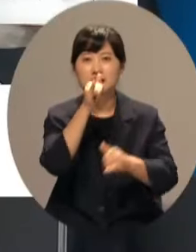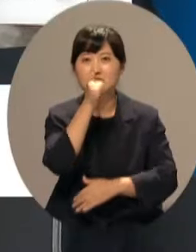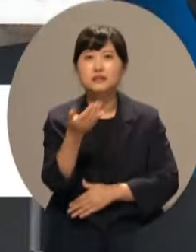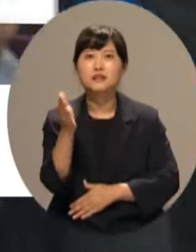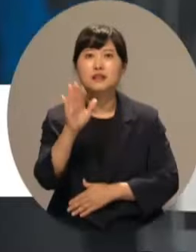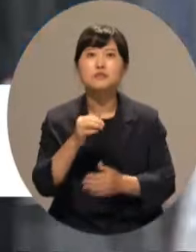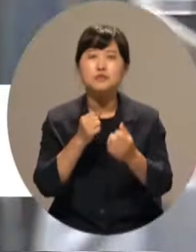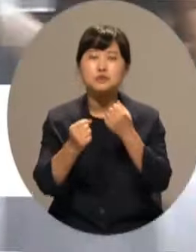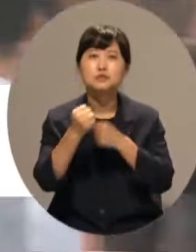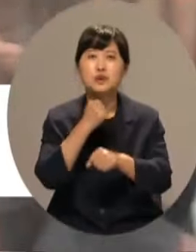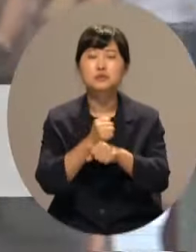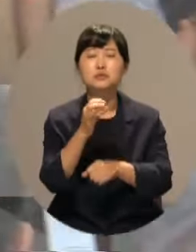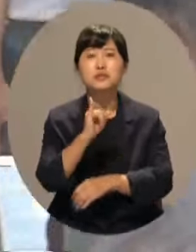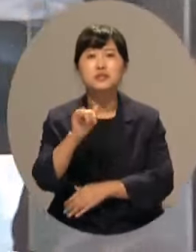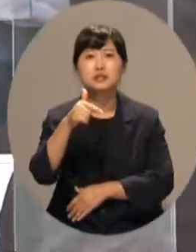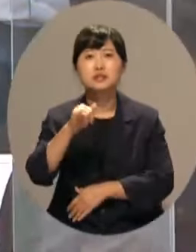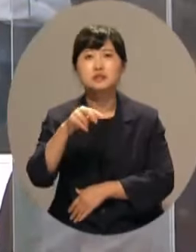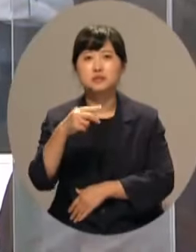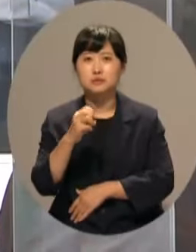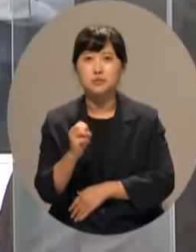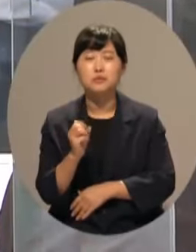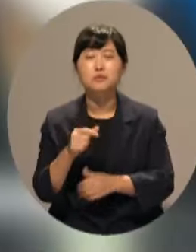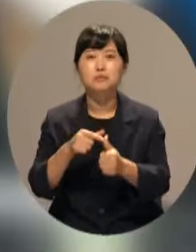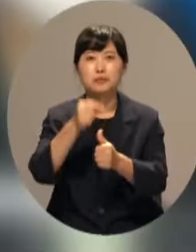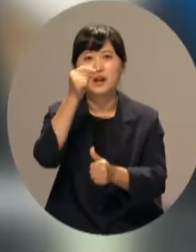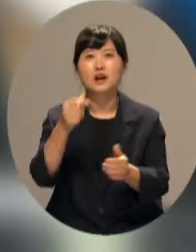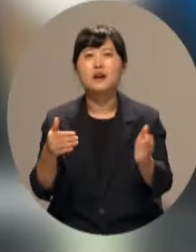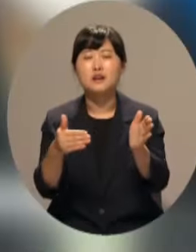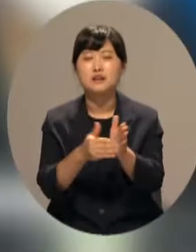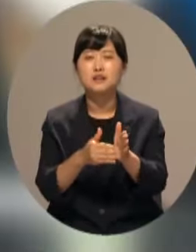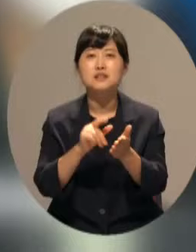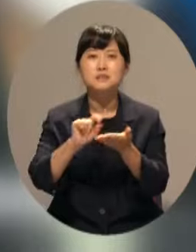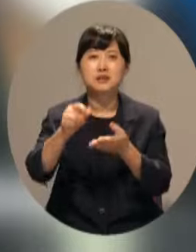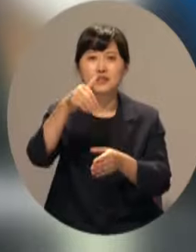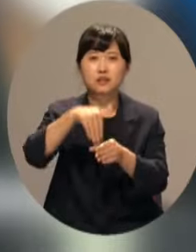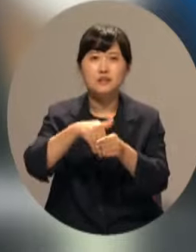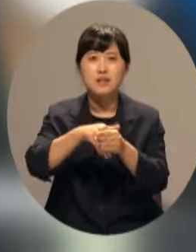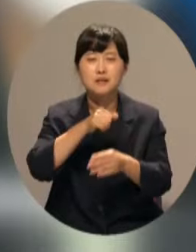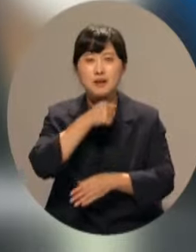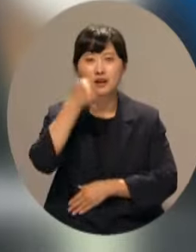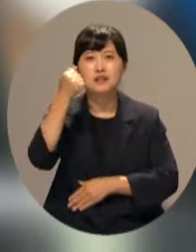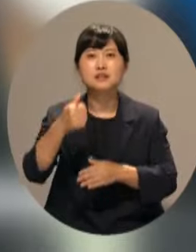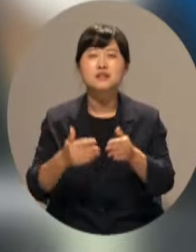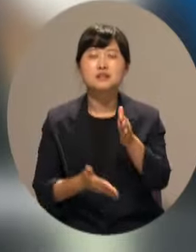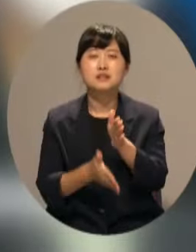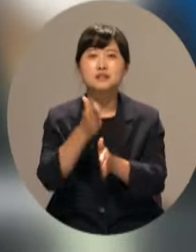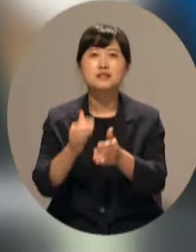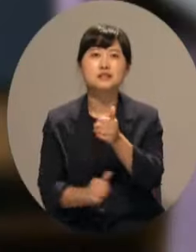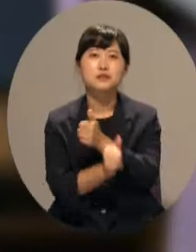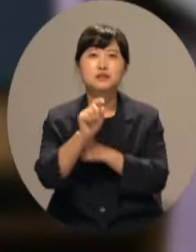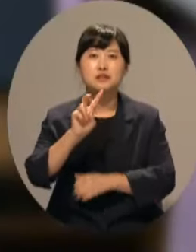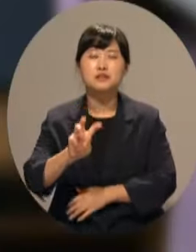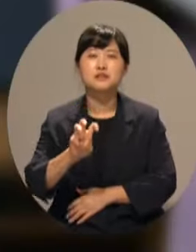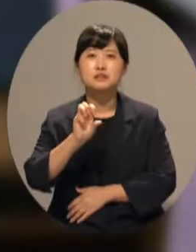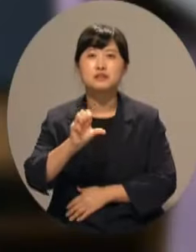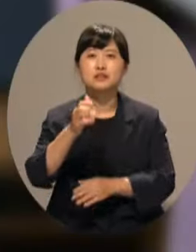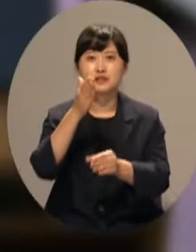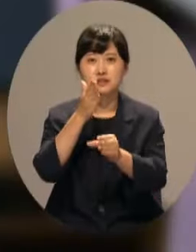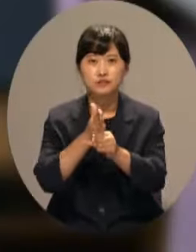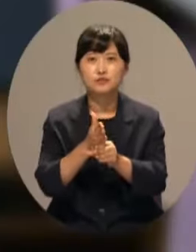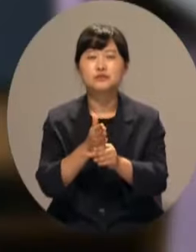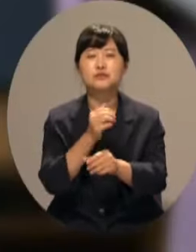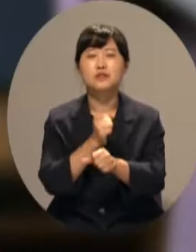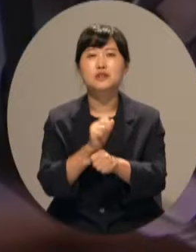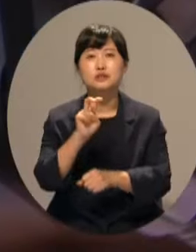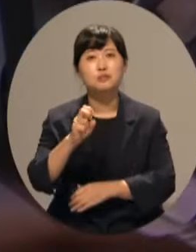의 시 의장 후보로 이 기둥 원을 선출 했습니다 지방선거에서 당선된 전주시의회 35명 가운데 민주당 소속